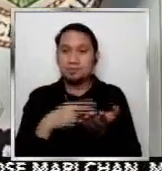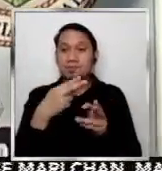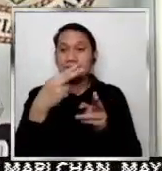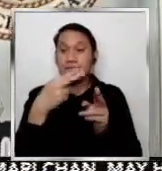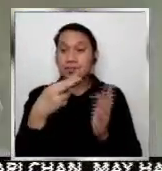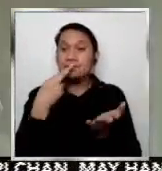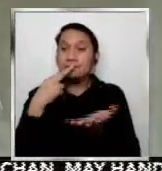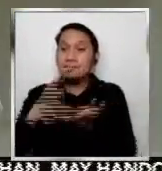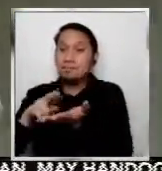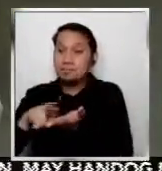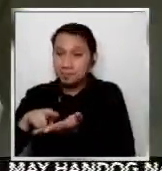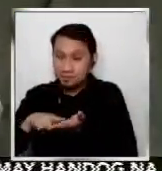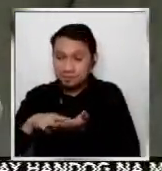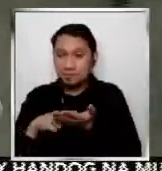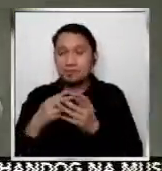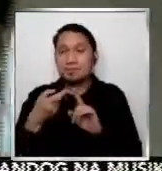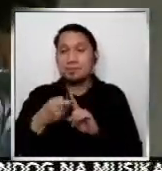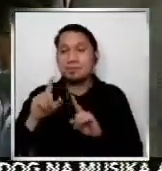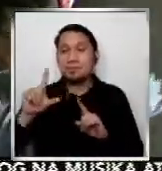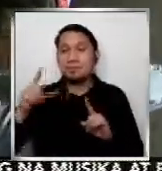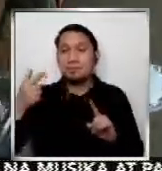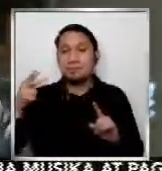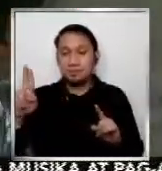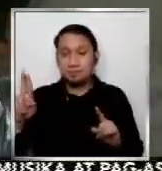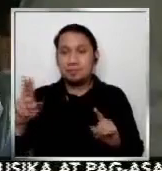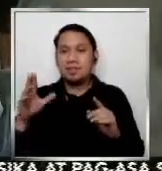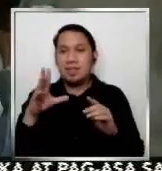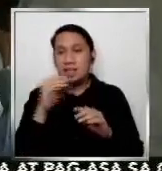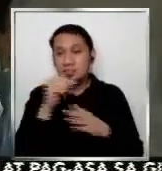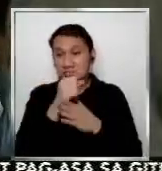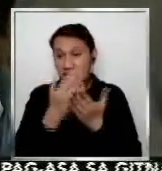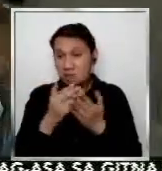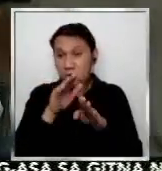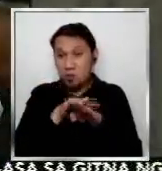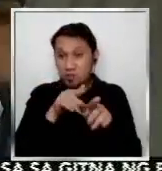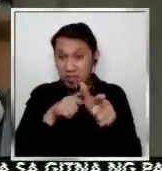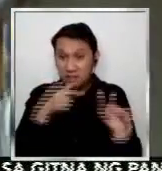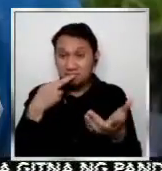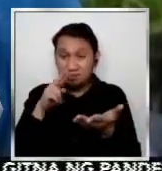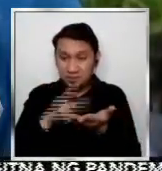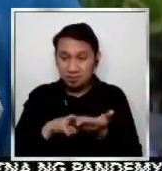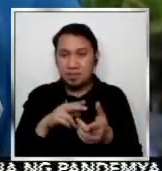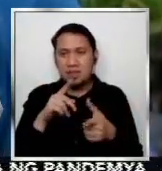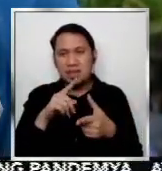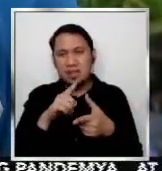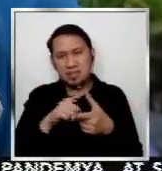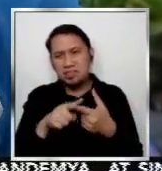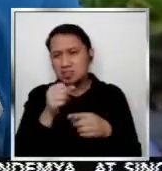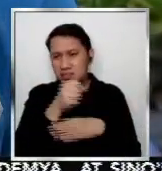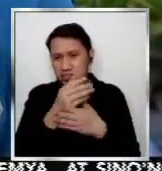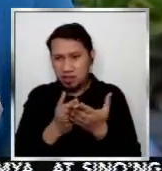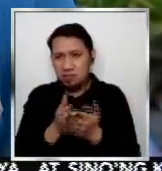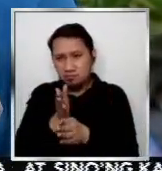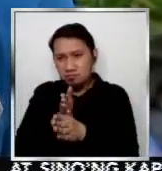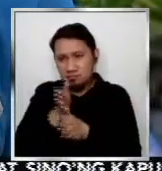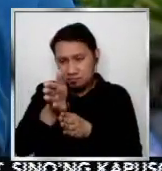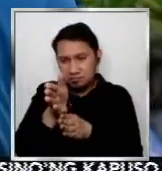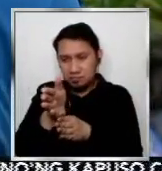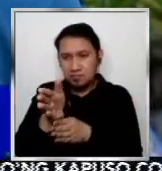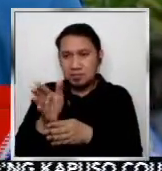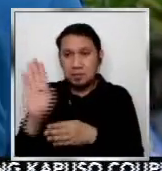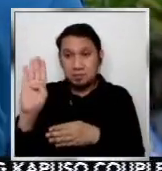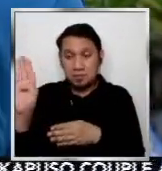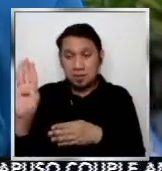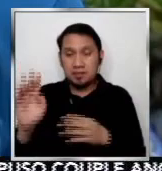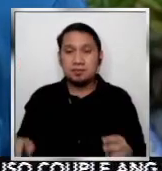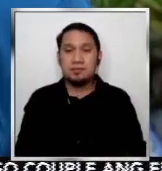sa Bicol. Yung iba ay nagpalista online. Yung iba naman ay dumiretso rito sa Baclaran. Ito pong pakipag-ugnayan po sa Albay po ay